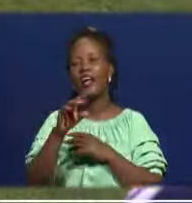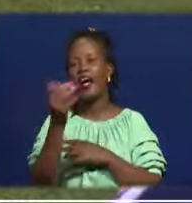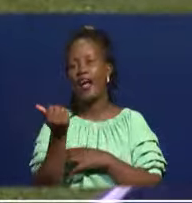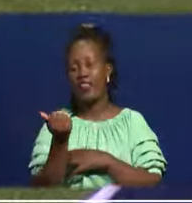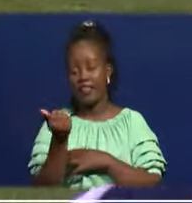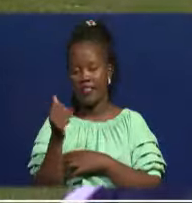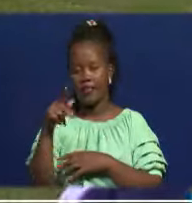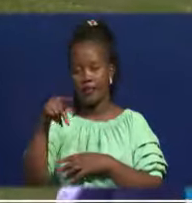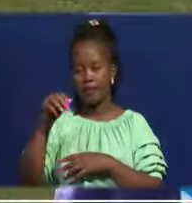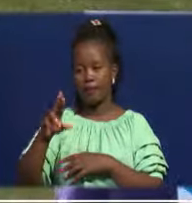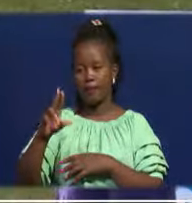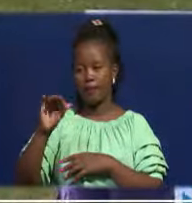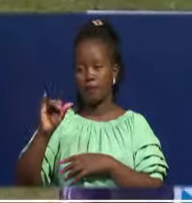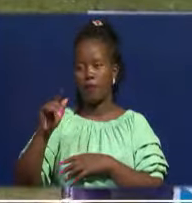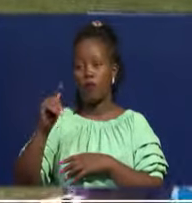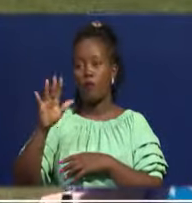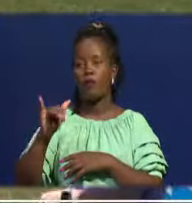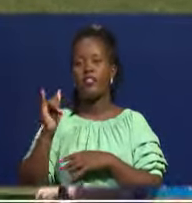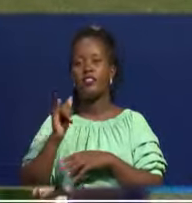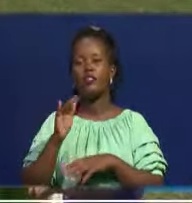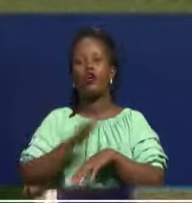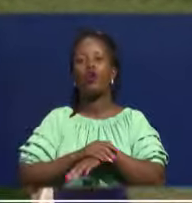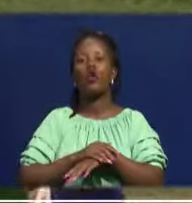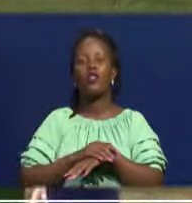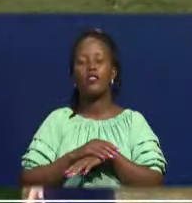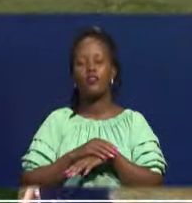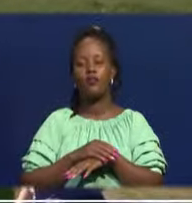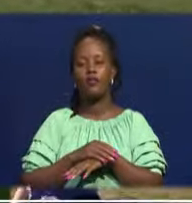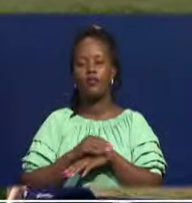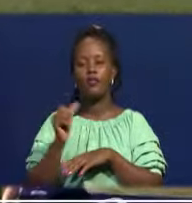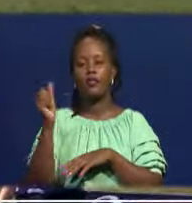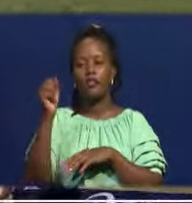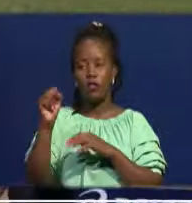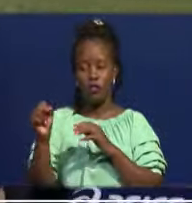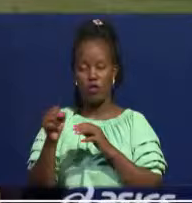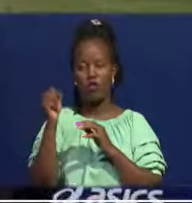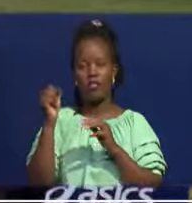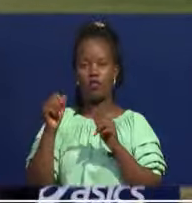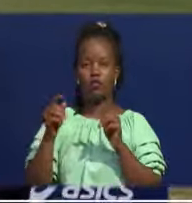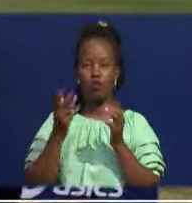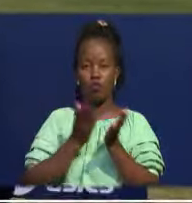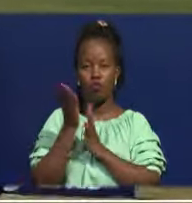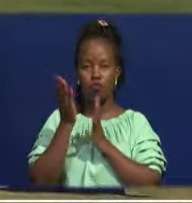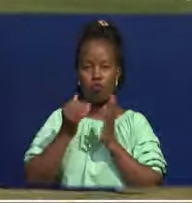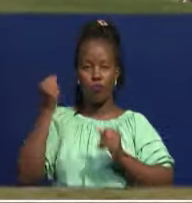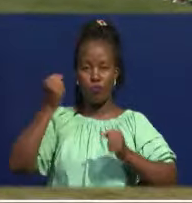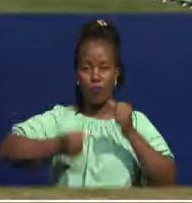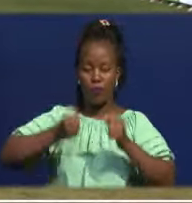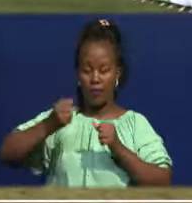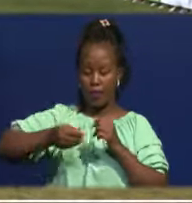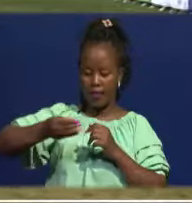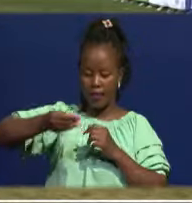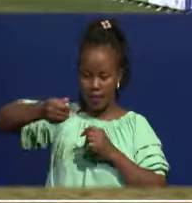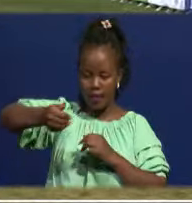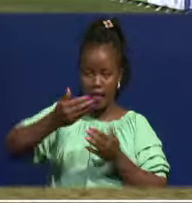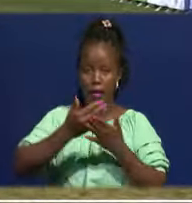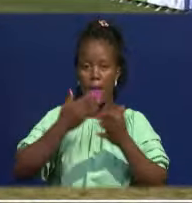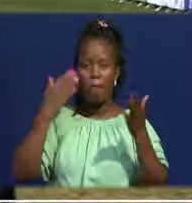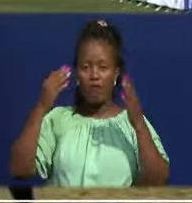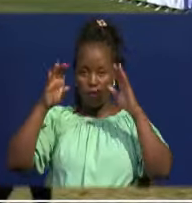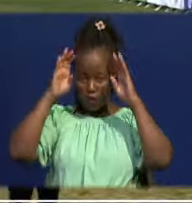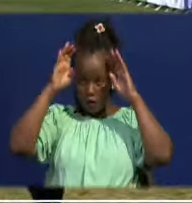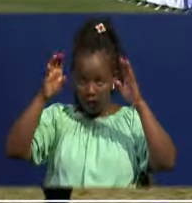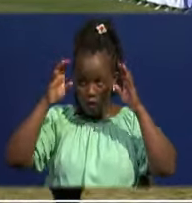Purity Chepkirui ilinyakua nishani ya dhahabu katika mbio mseto za kupokeza na kijiti mbele ya Ethiopia na